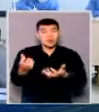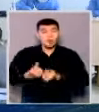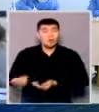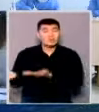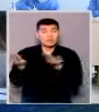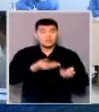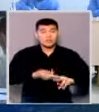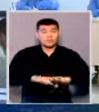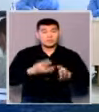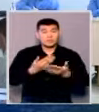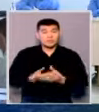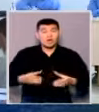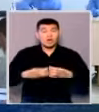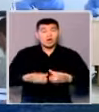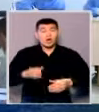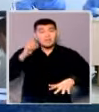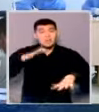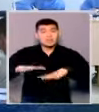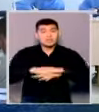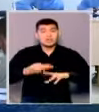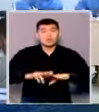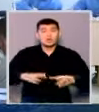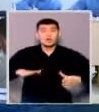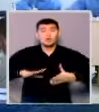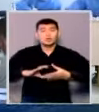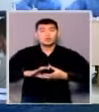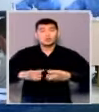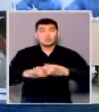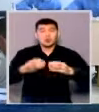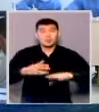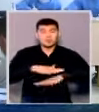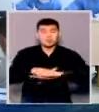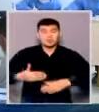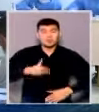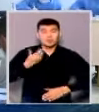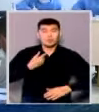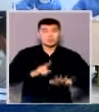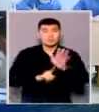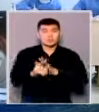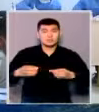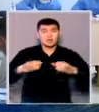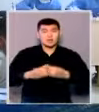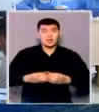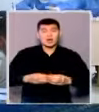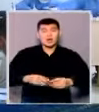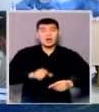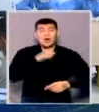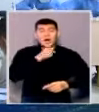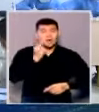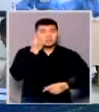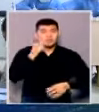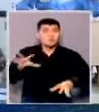шақырамын. Өйткені бұл біздегі мемлекеттегі ұжымдық иммунитетті қалыптастырады. Және бұл біздің ата-анамызды,